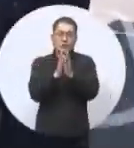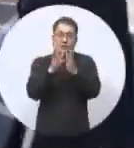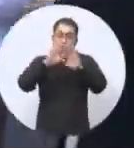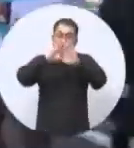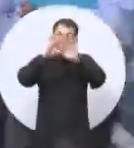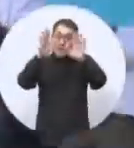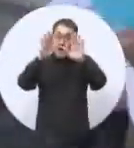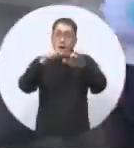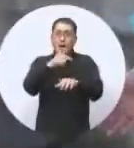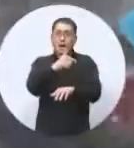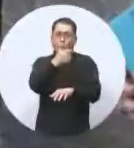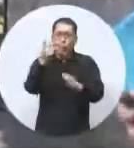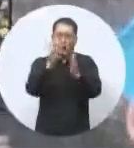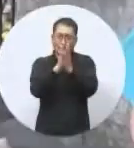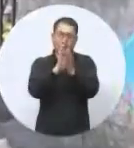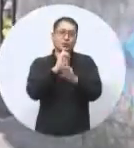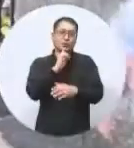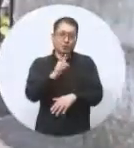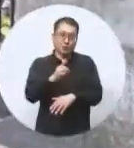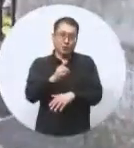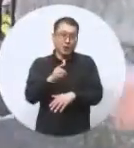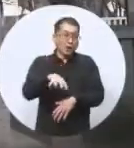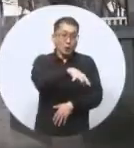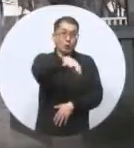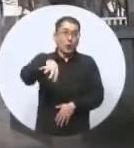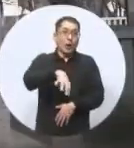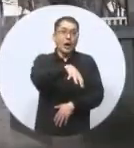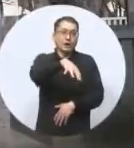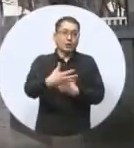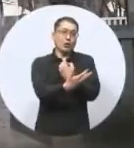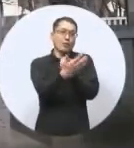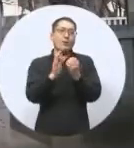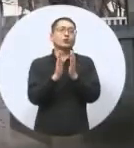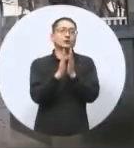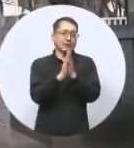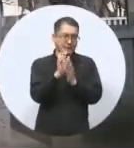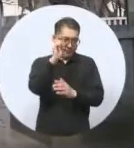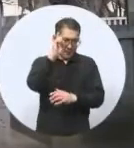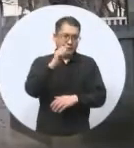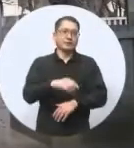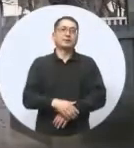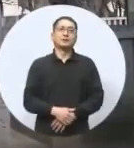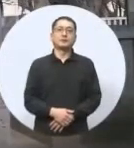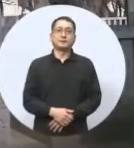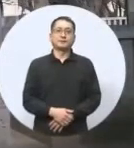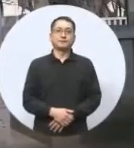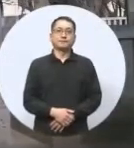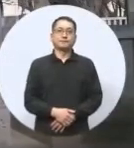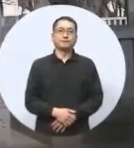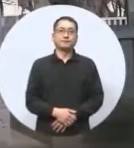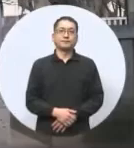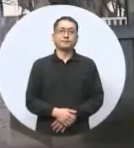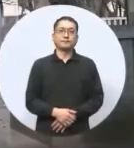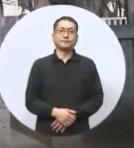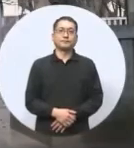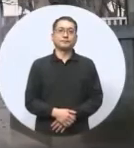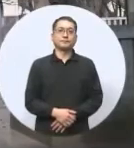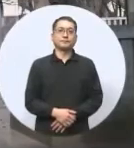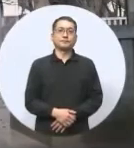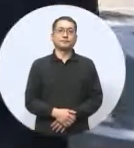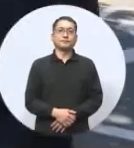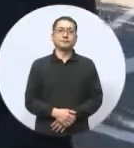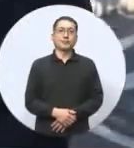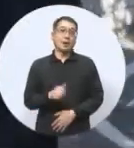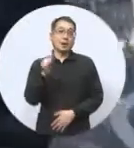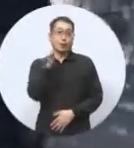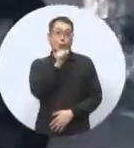って言いましてね、ここも村のここら辺の鎮守ですね。その前はこれが大山道が通ってましてですね、で